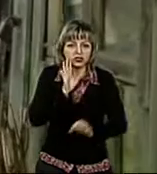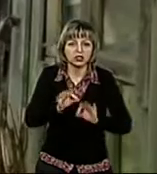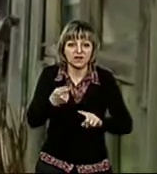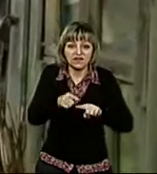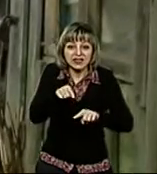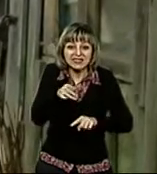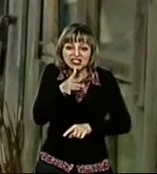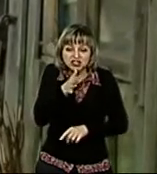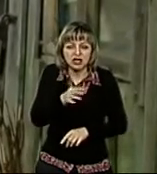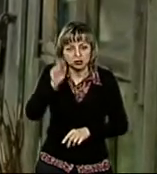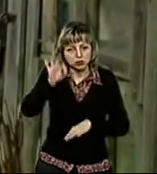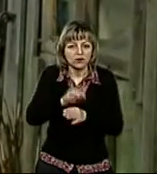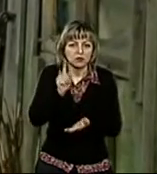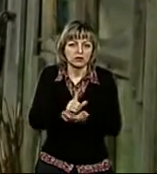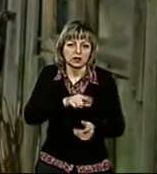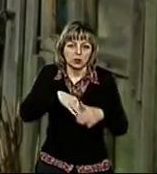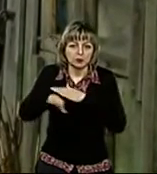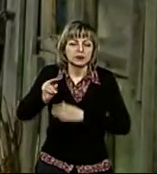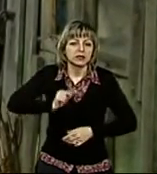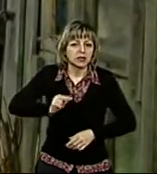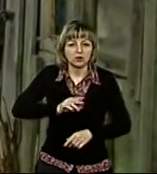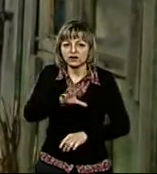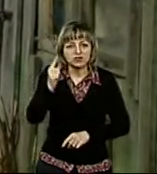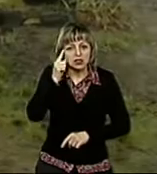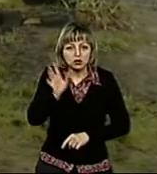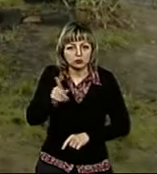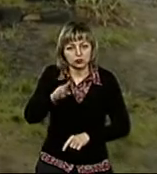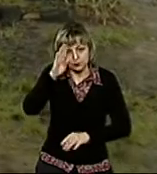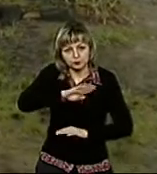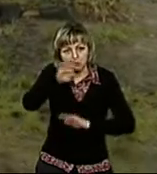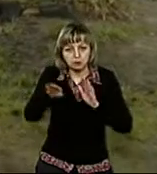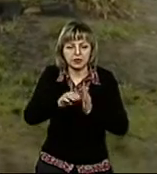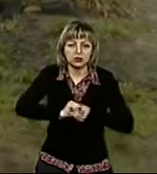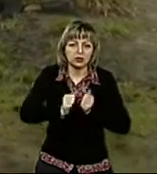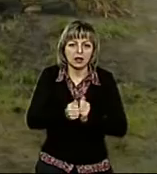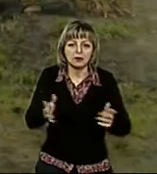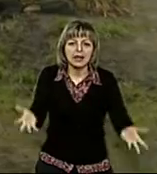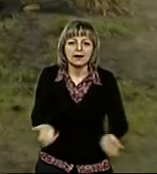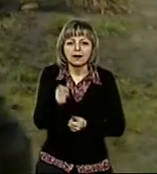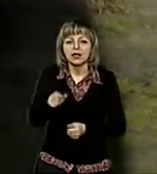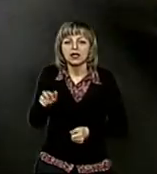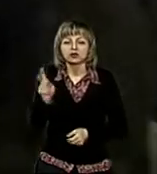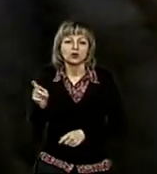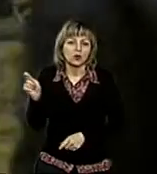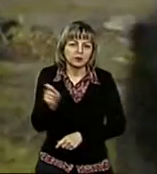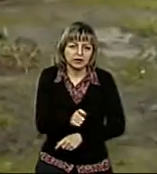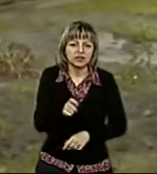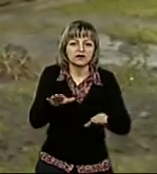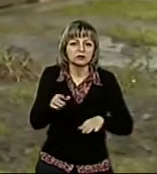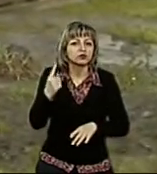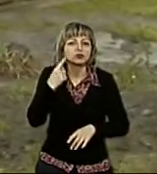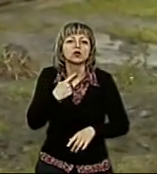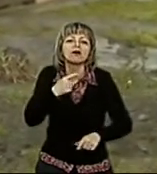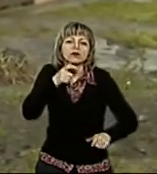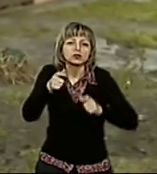цей час її чоловік мав бути на роботі, тому не здогадувалась, що він під уламками. Рятувальники, які приїхали на місце, розповідає, почули стогін, що